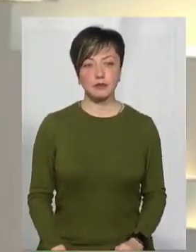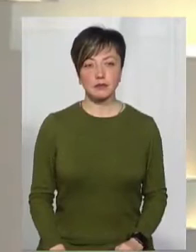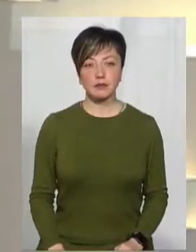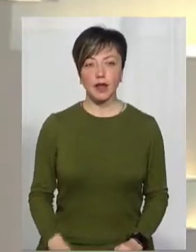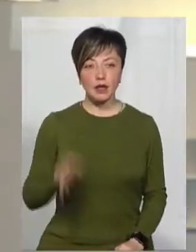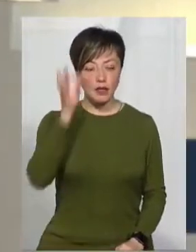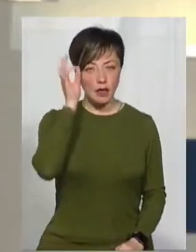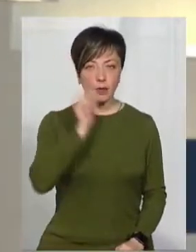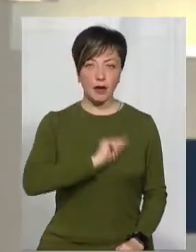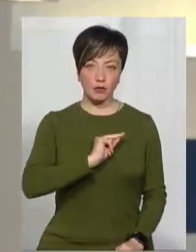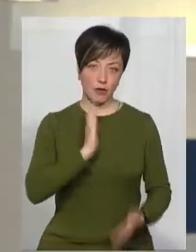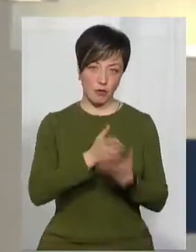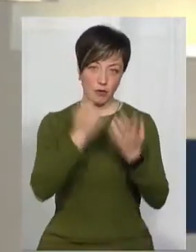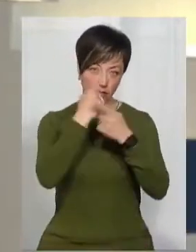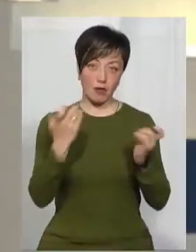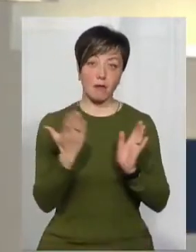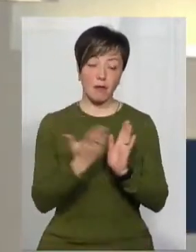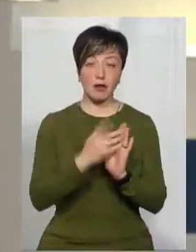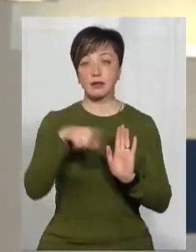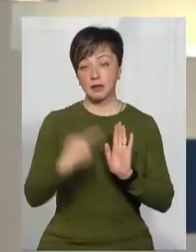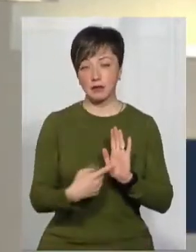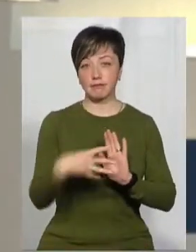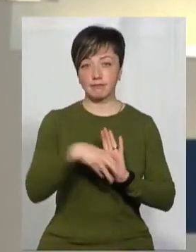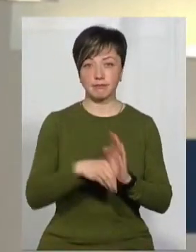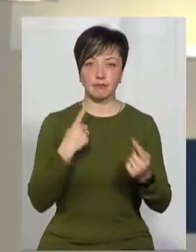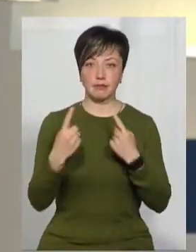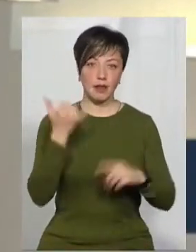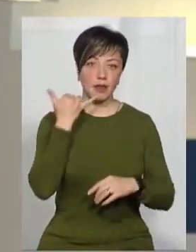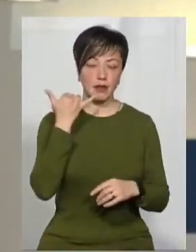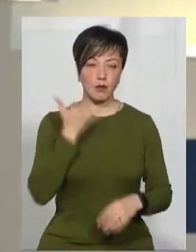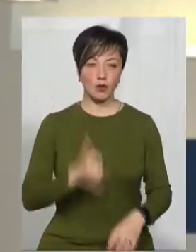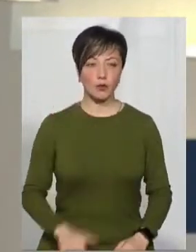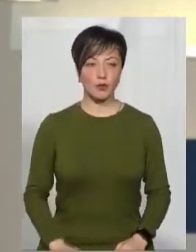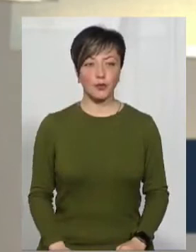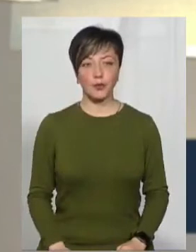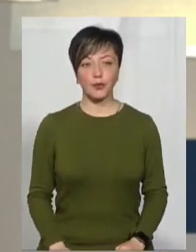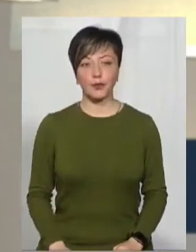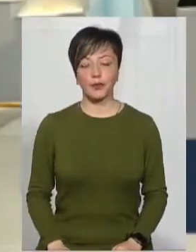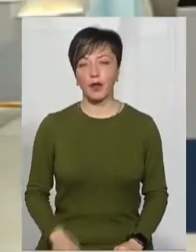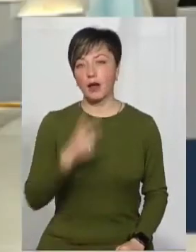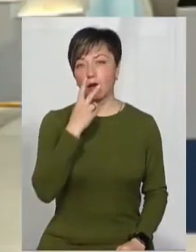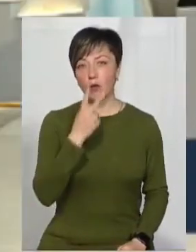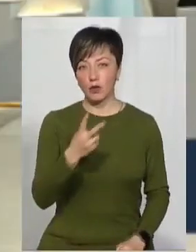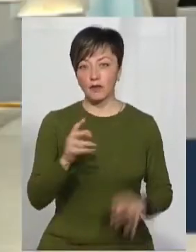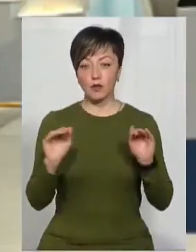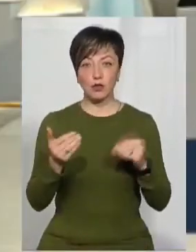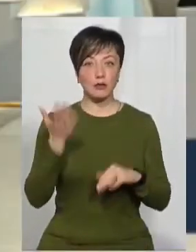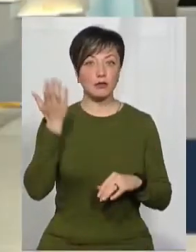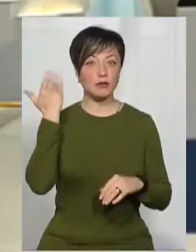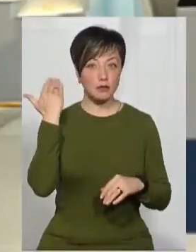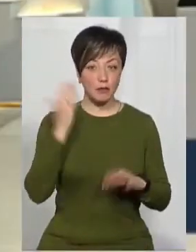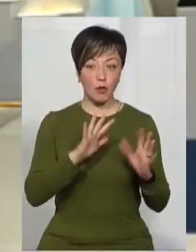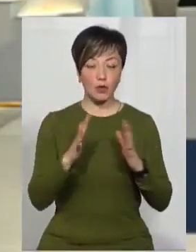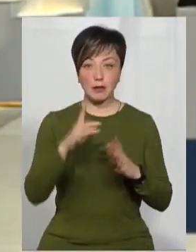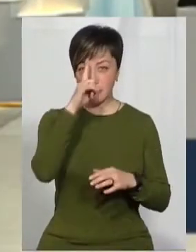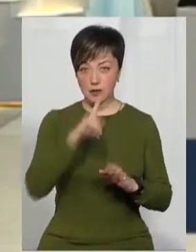Я нагадаю, працюємо наживо. Якщо маєте запитання, долучайтеся до нашої розмови телефоном. Отож, подивились сюжет від тих подій минув